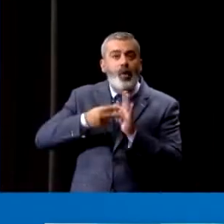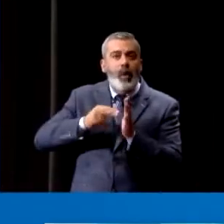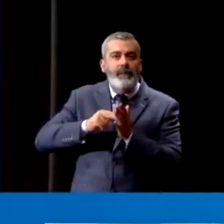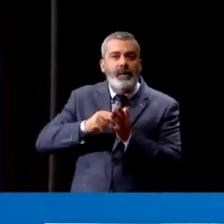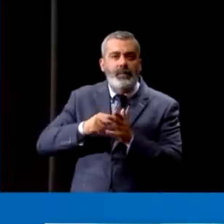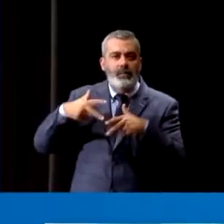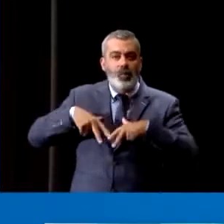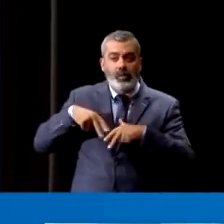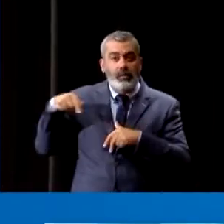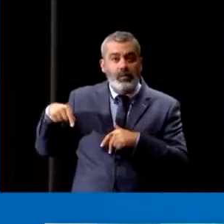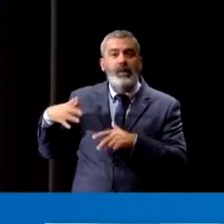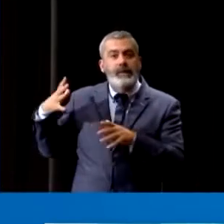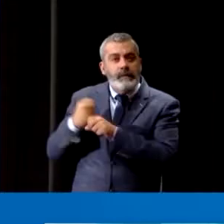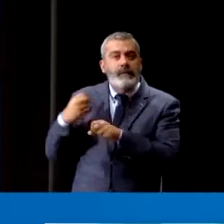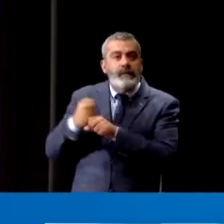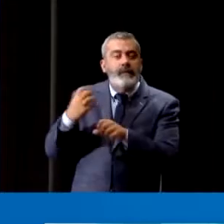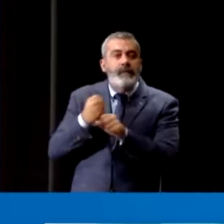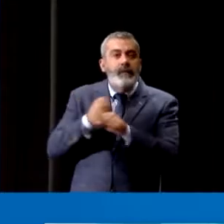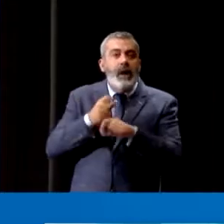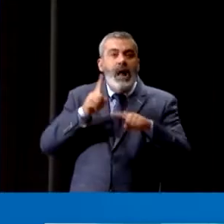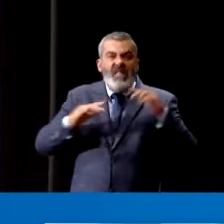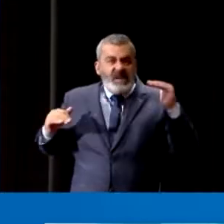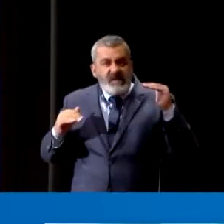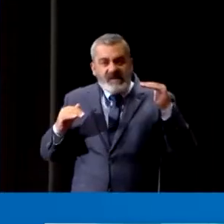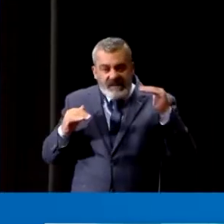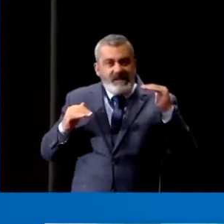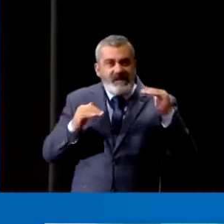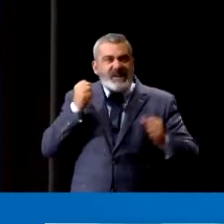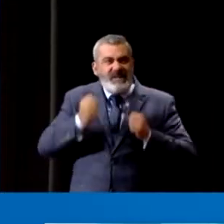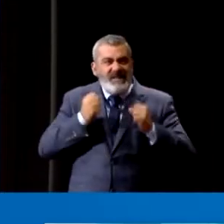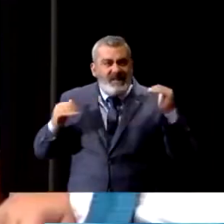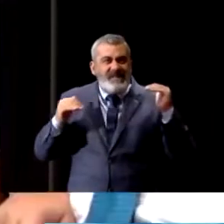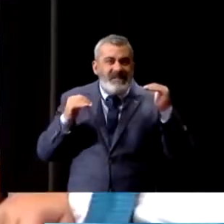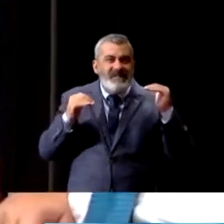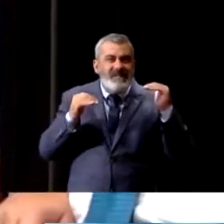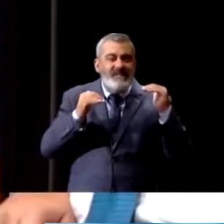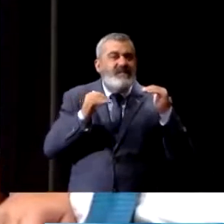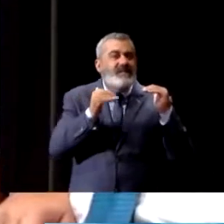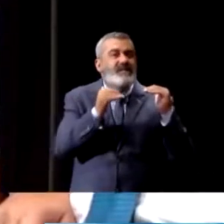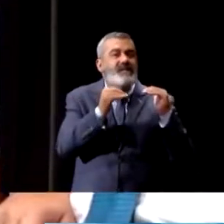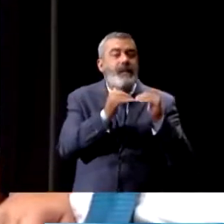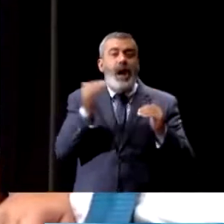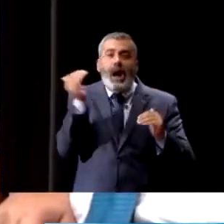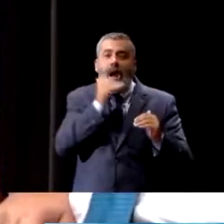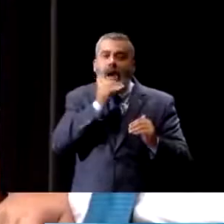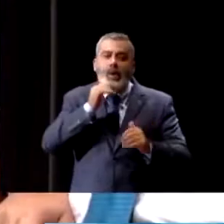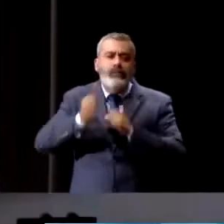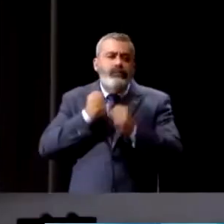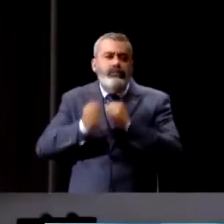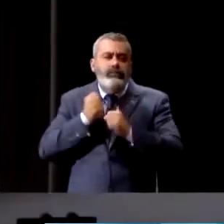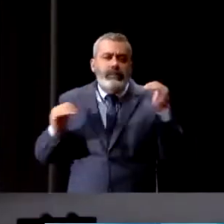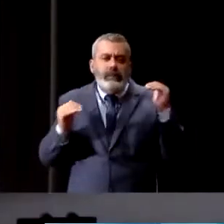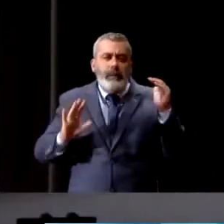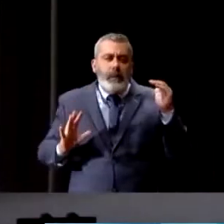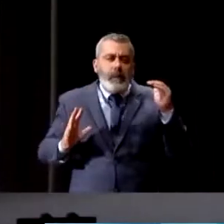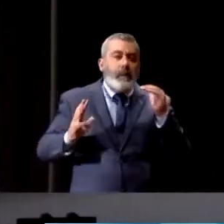φέρνει αποτελέσματα. Η Ελλάδα καλύπτει το χαμένο έδαφος της κρίσης της προηγούμενης δεκαετίας, τρέχοντας πολύ πιο γρήγορα από την υπόλοιπη Ευρώπη. Η